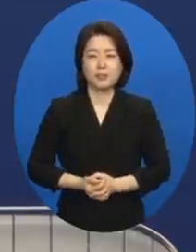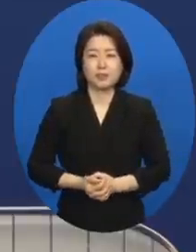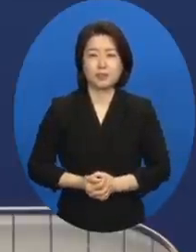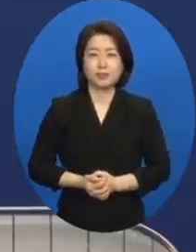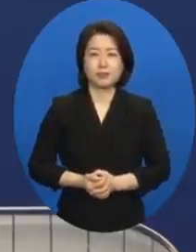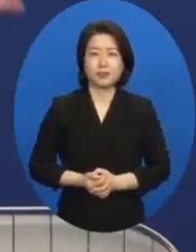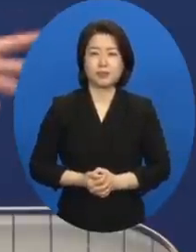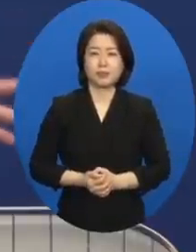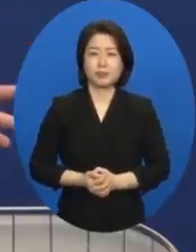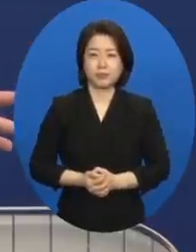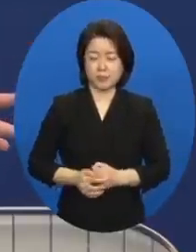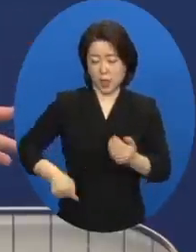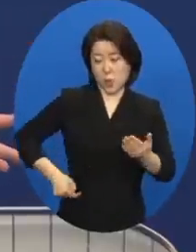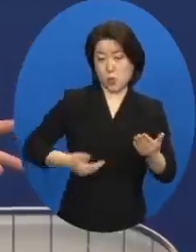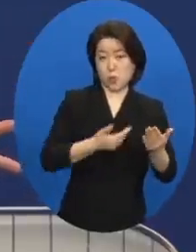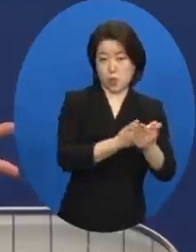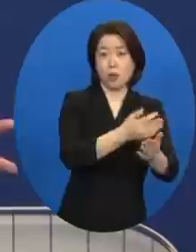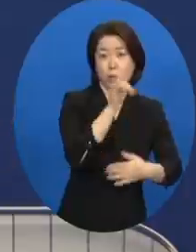회개가 있었고요.